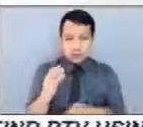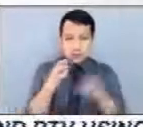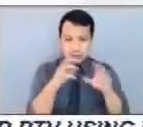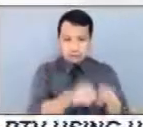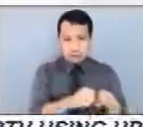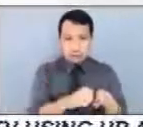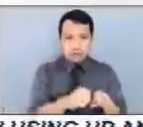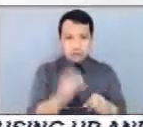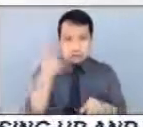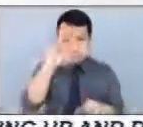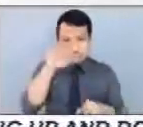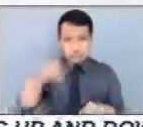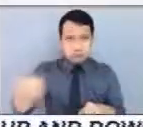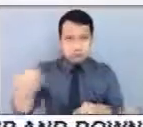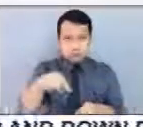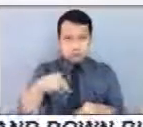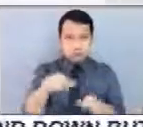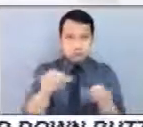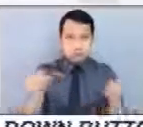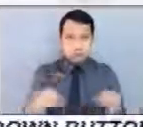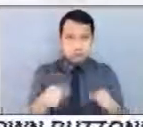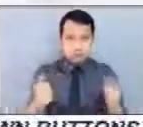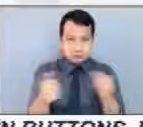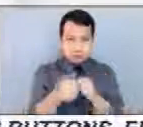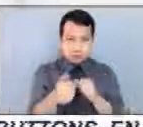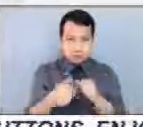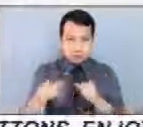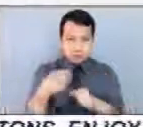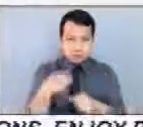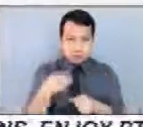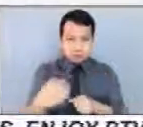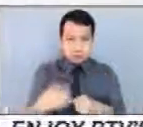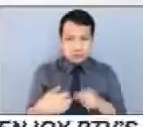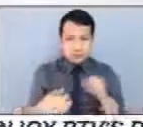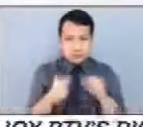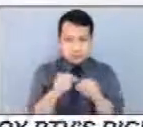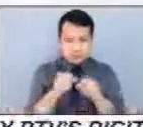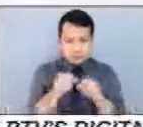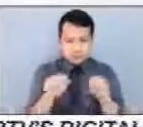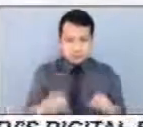Alvin Barcelona para sa Morning Show ng Bayan, Rise and Shine, Pilipinas!